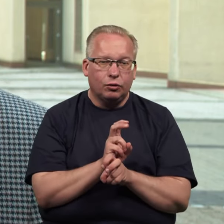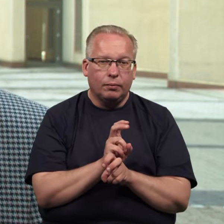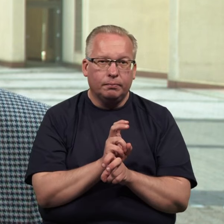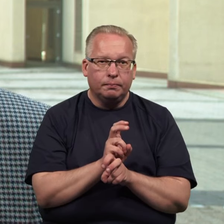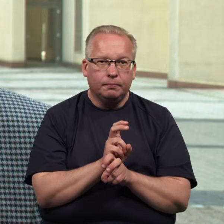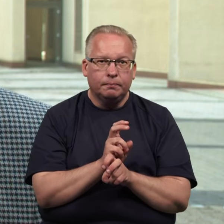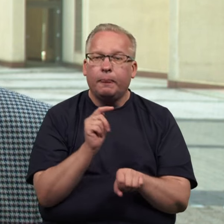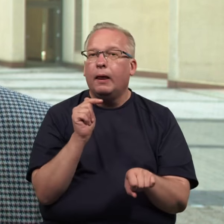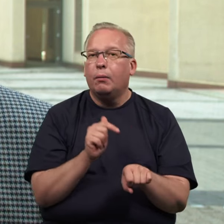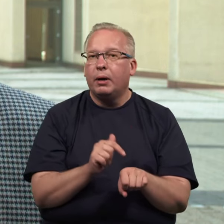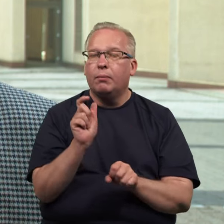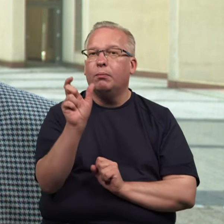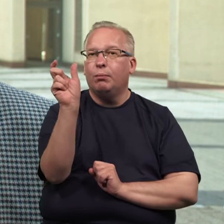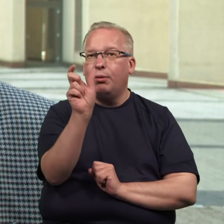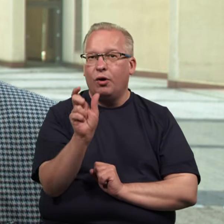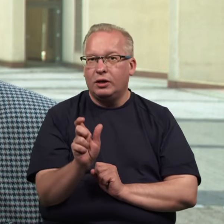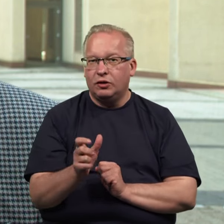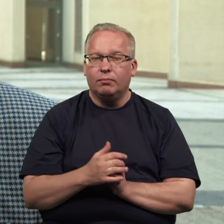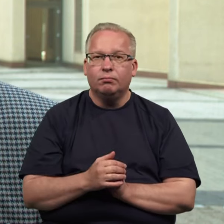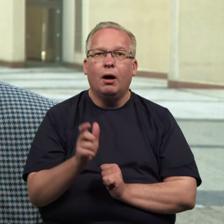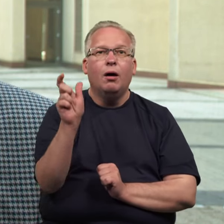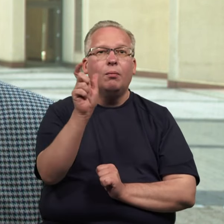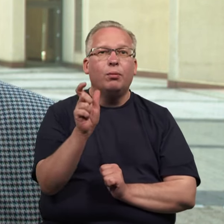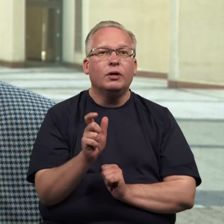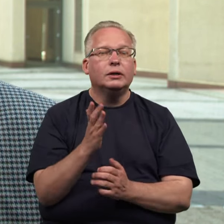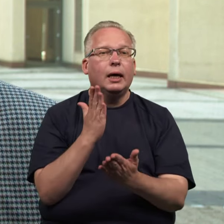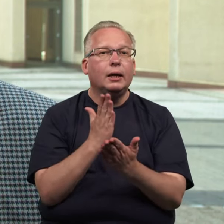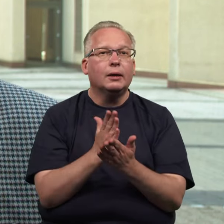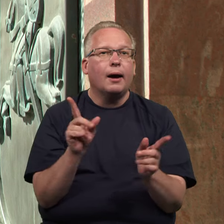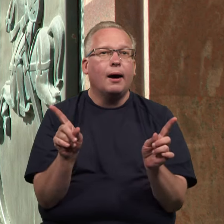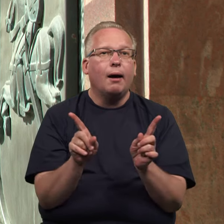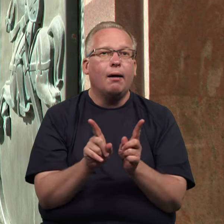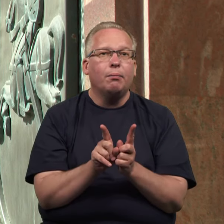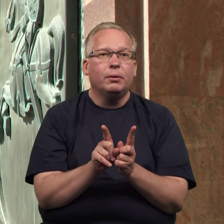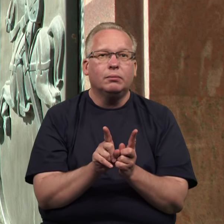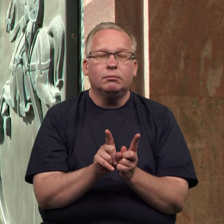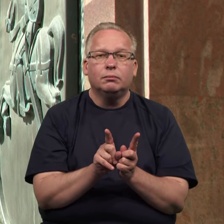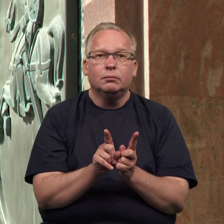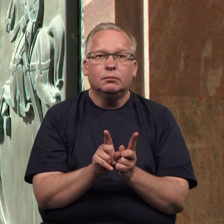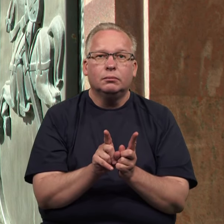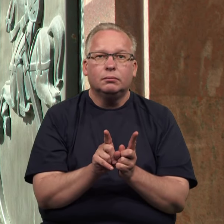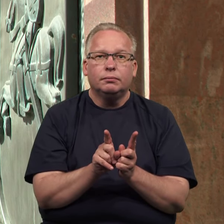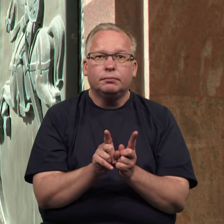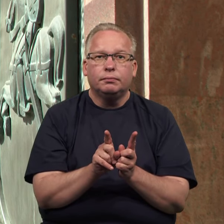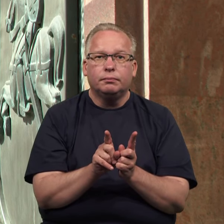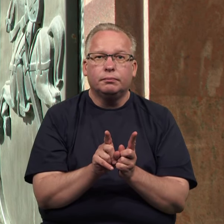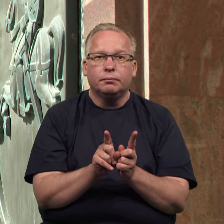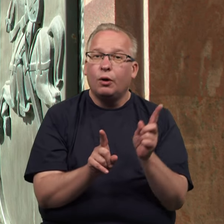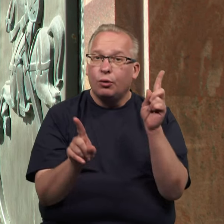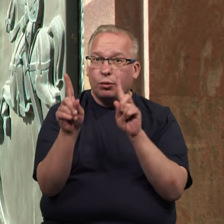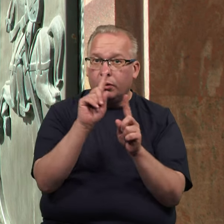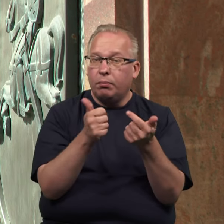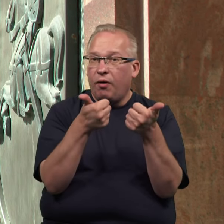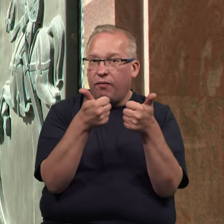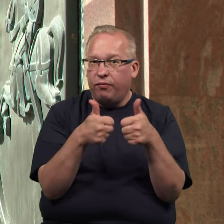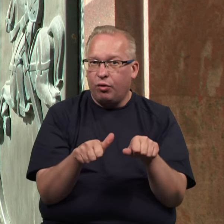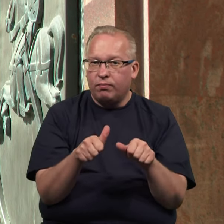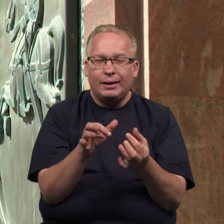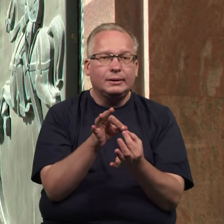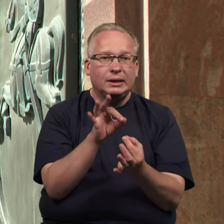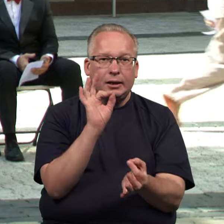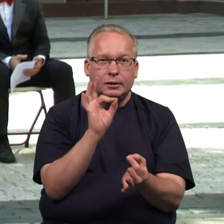prisiliesti prie poezijos, nes poezija yra tokia forma kūrybos, kai labai tiksliai,